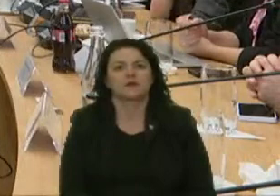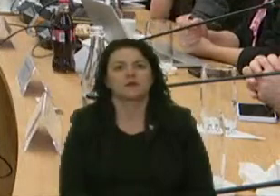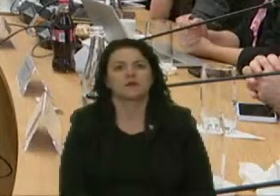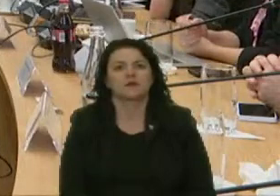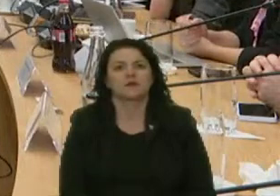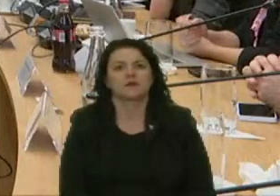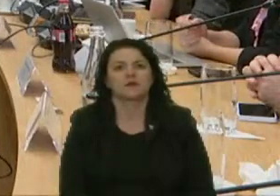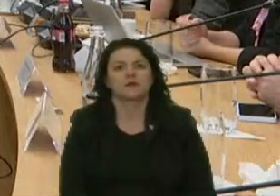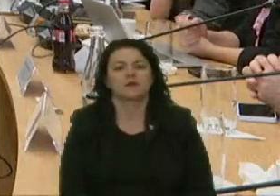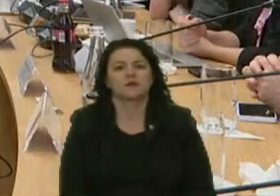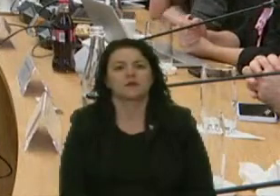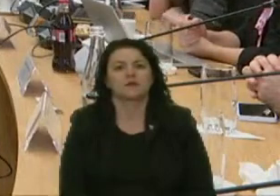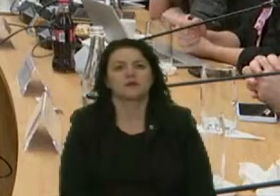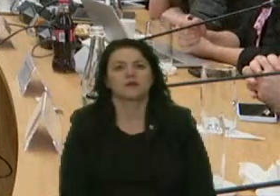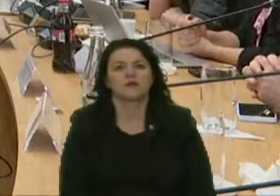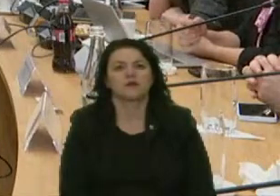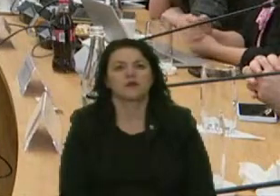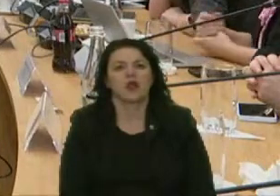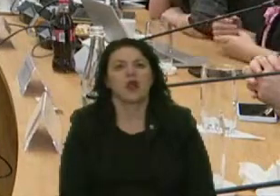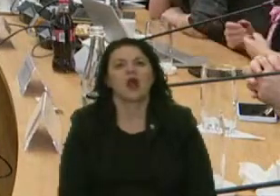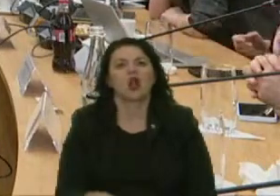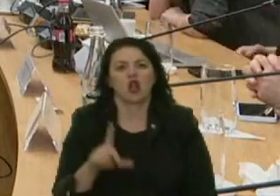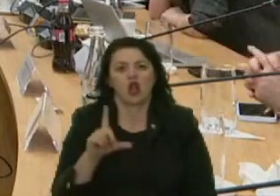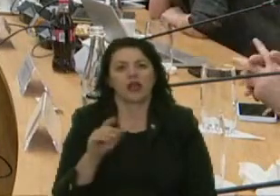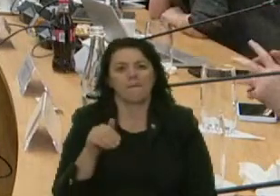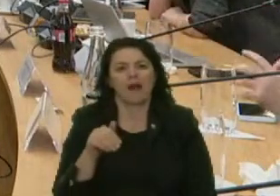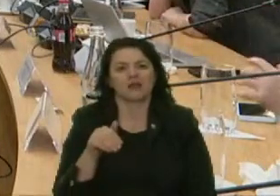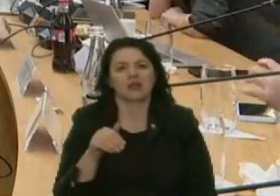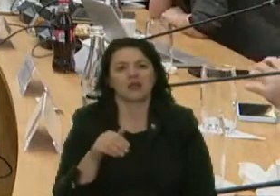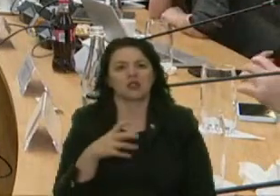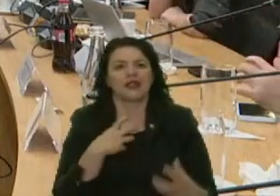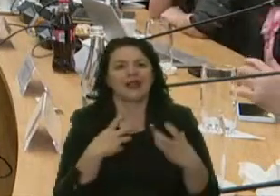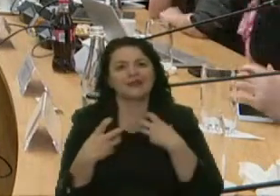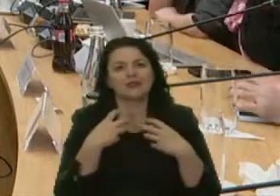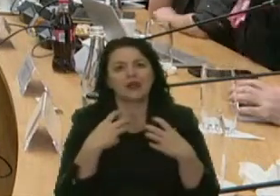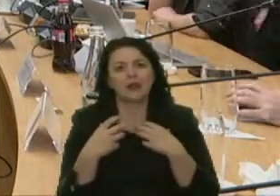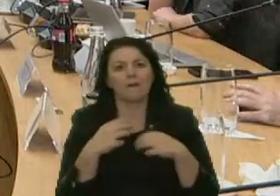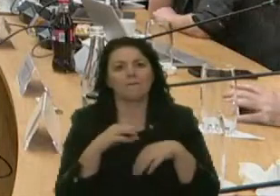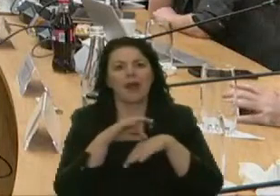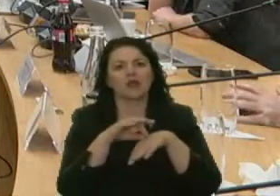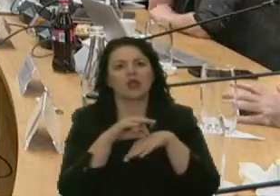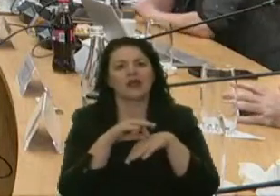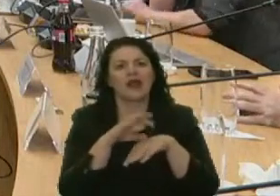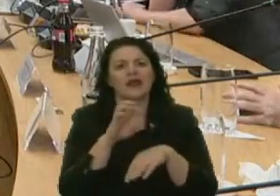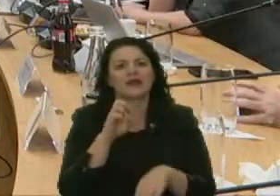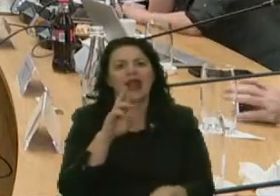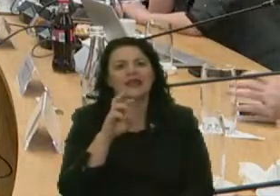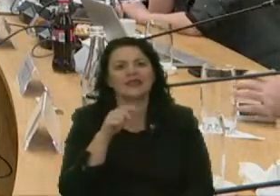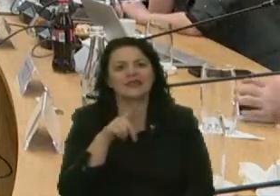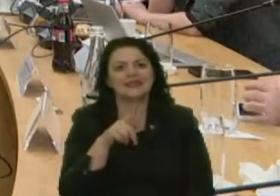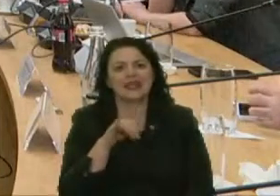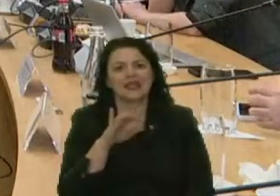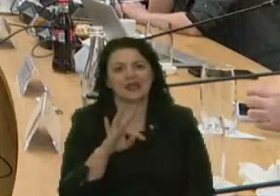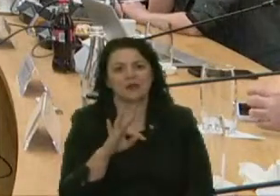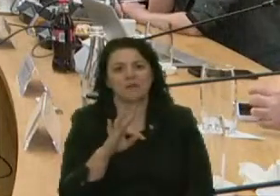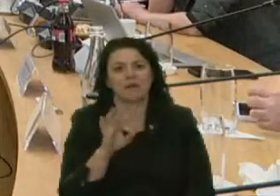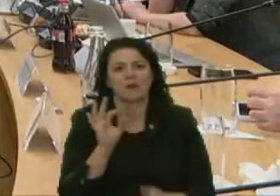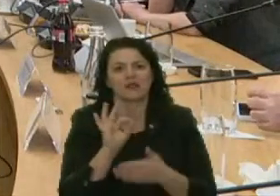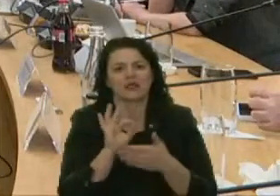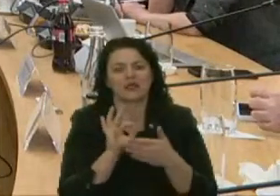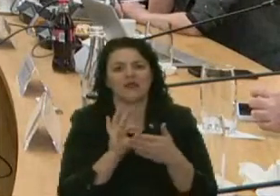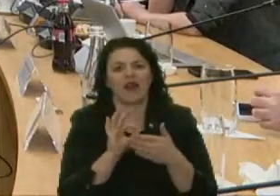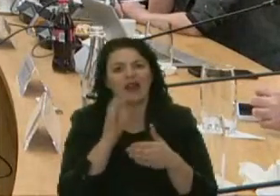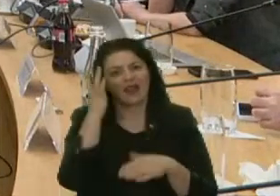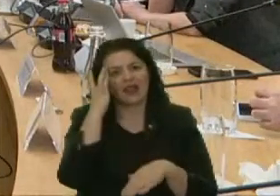este bună ziua numele meu e loran maxim sunt regizor de teatru și manager al fundației Transit mi am scris că Câteva idei așa că cu